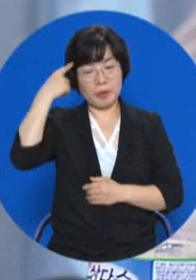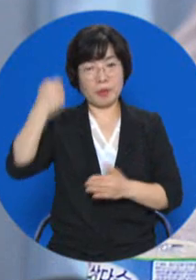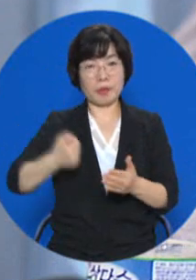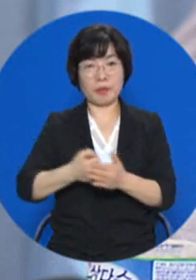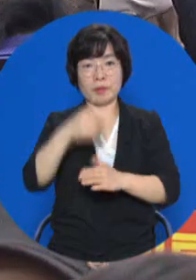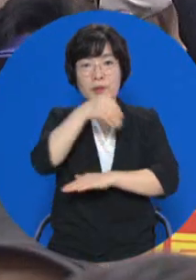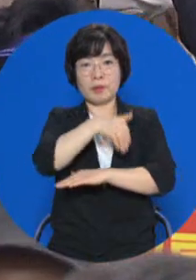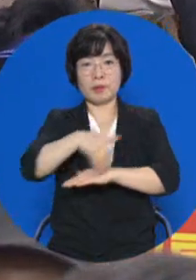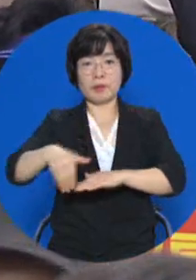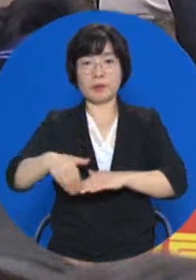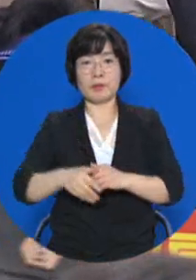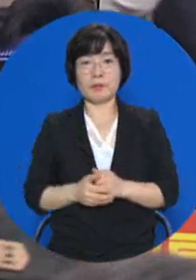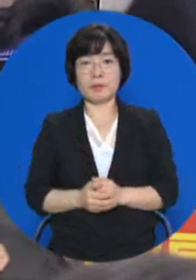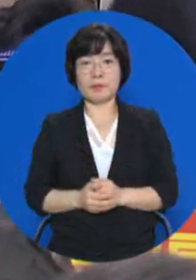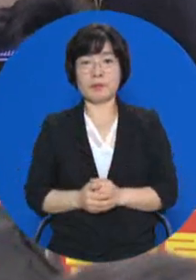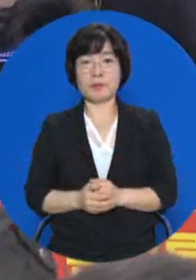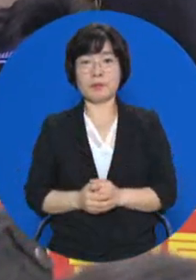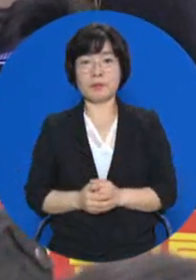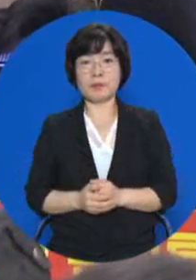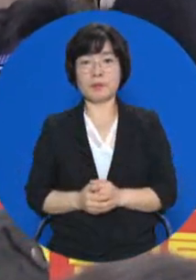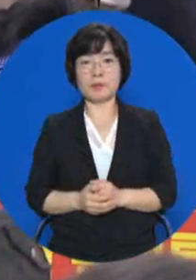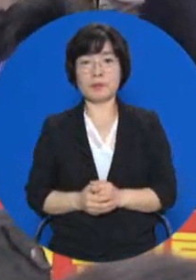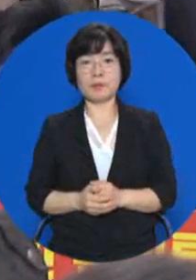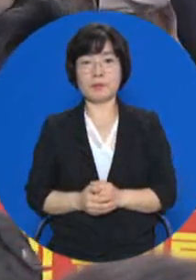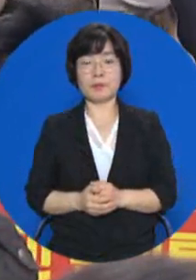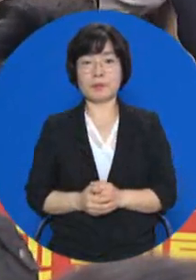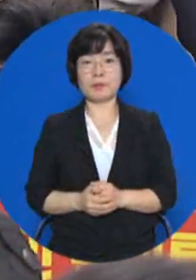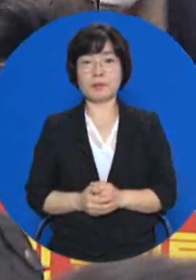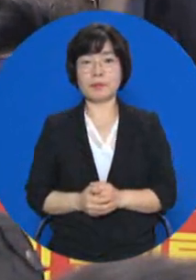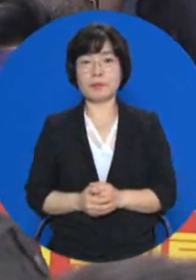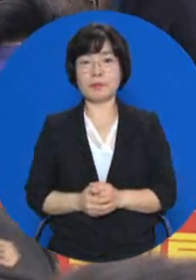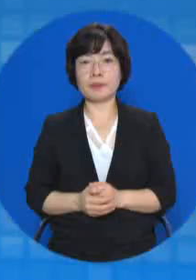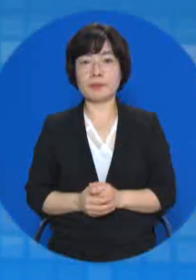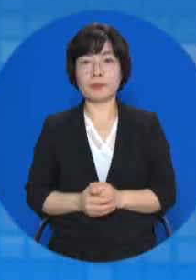밝혔습니다. MBC 뉴스 강서영입니다.